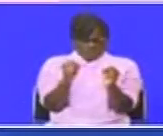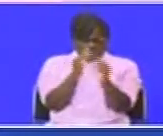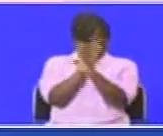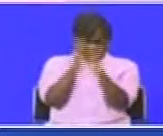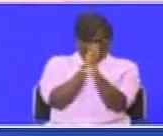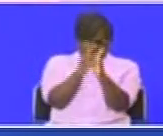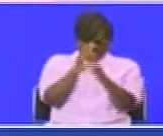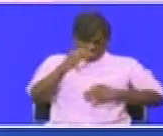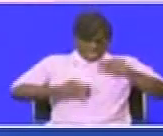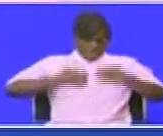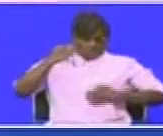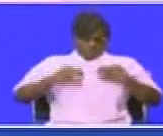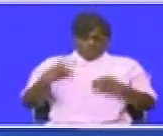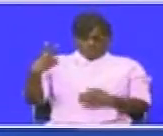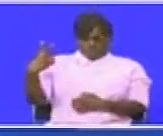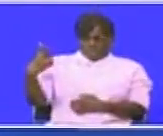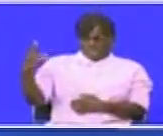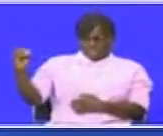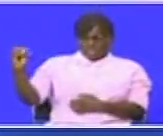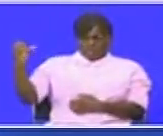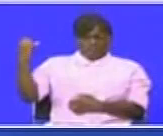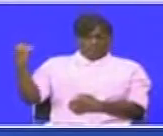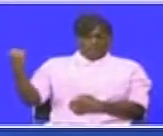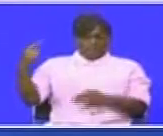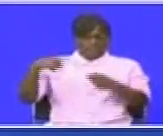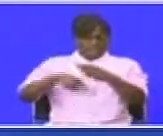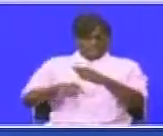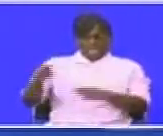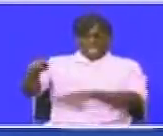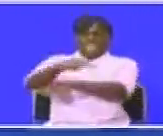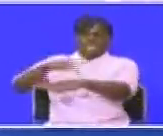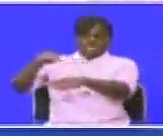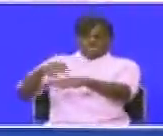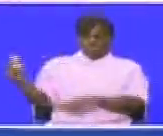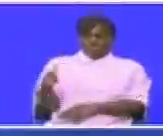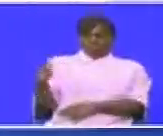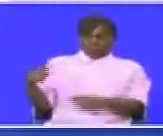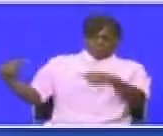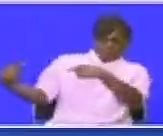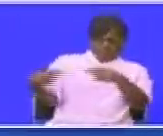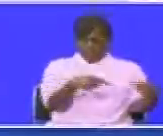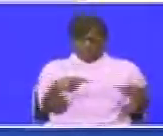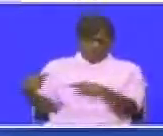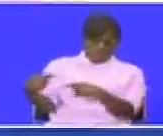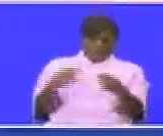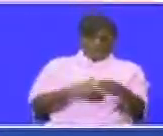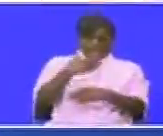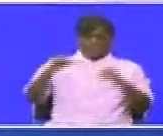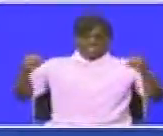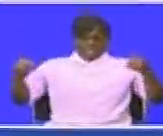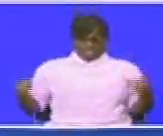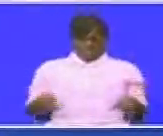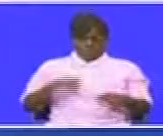Mfano mzuri ukiwa mwaka 2005 alipoingia katika jumba la Nation na kuzua purukushani baada ya